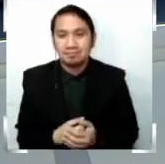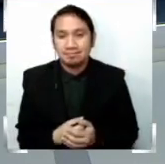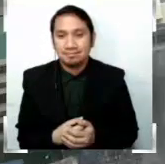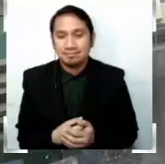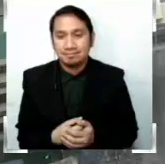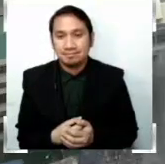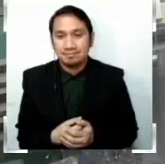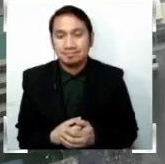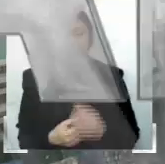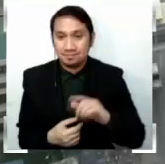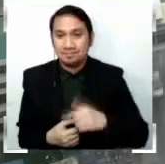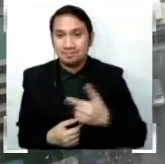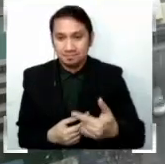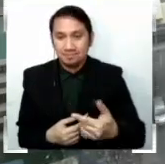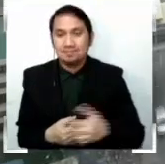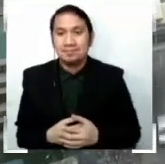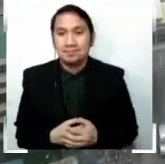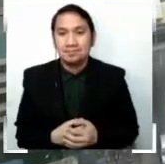Moro.